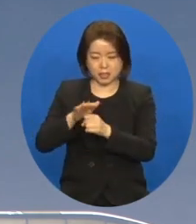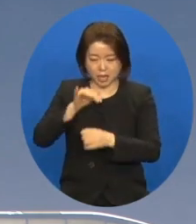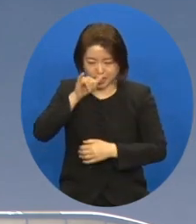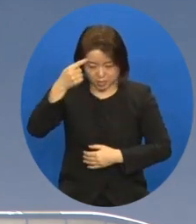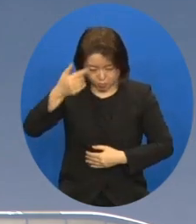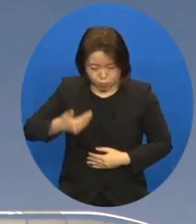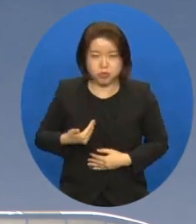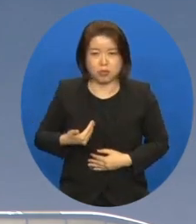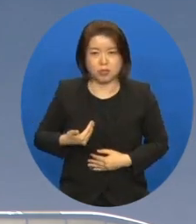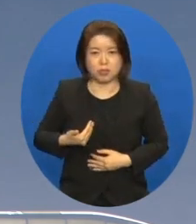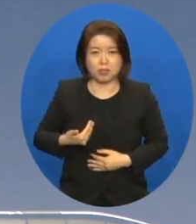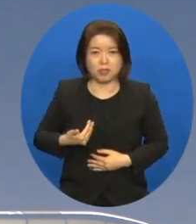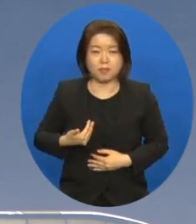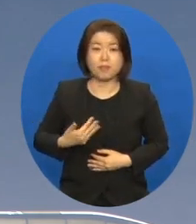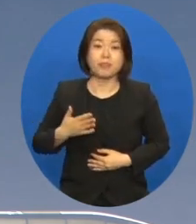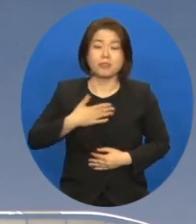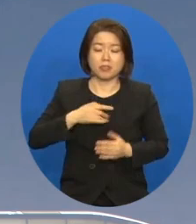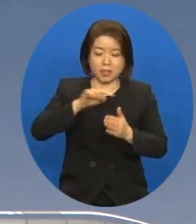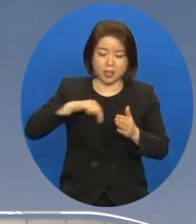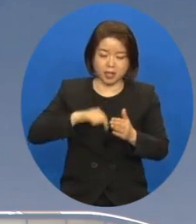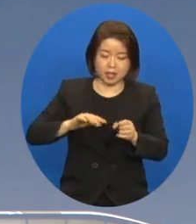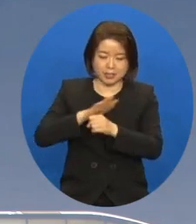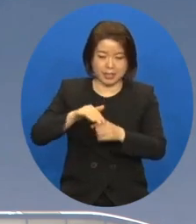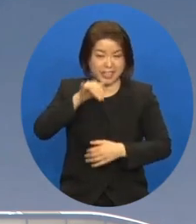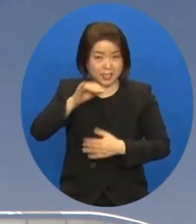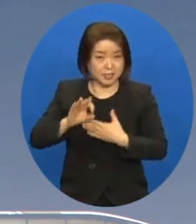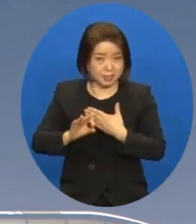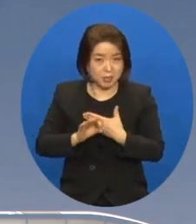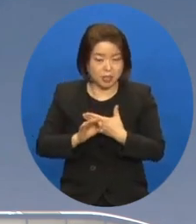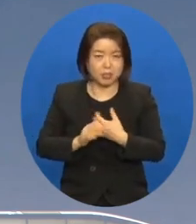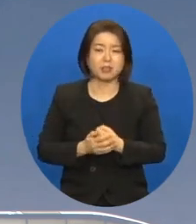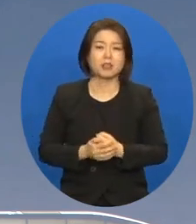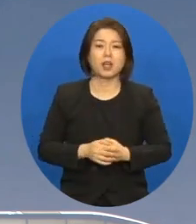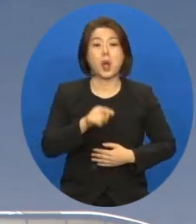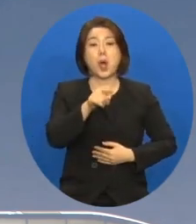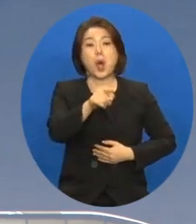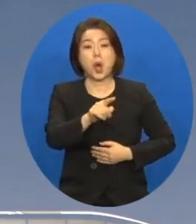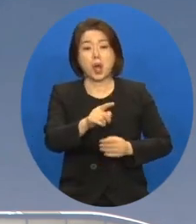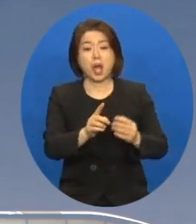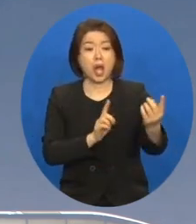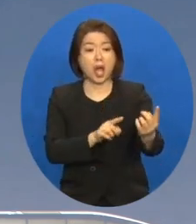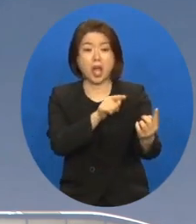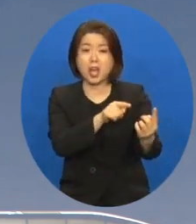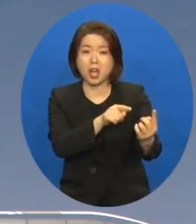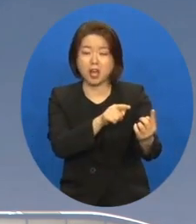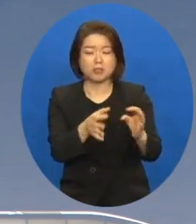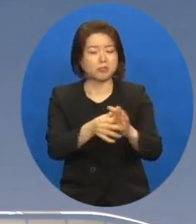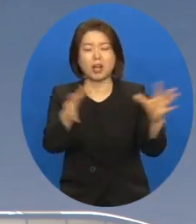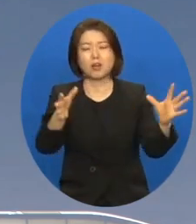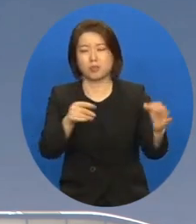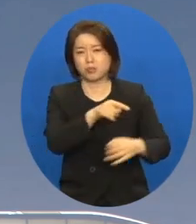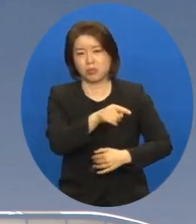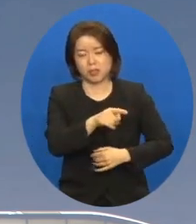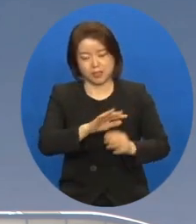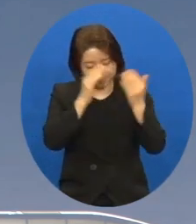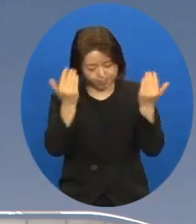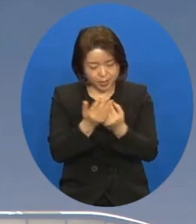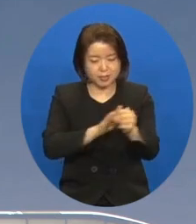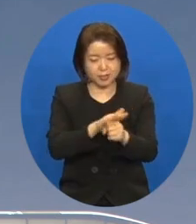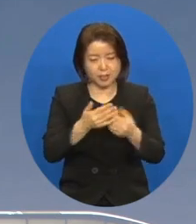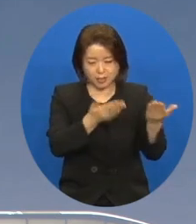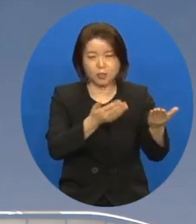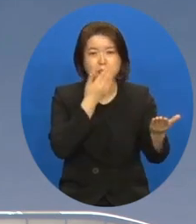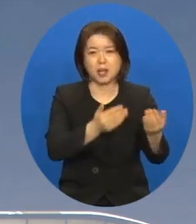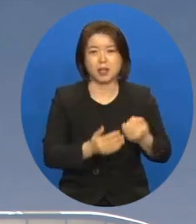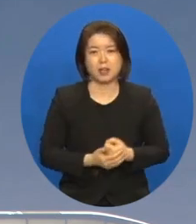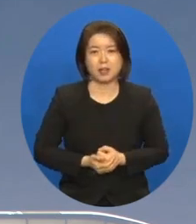거예요. 우리 안에 사랑이 있으면 어떤 사람도 사랑합니다. 여러분, 하나님의